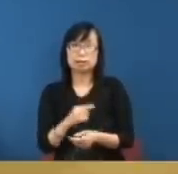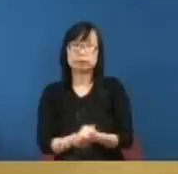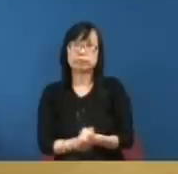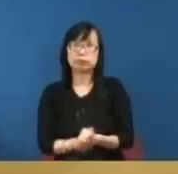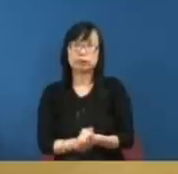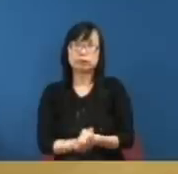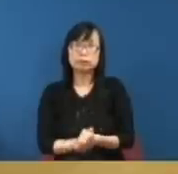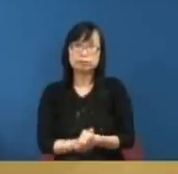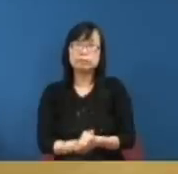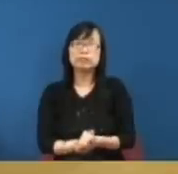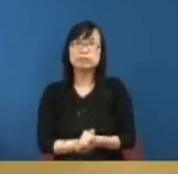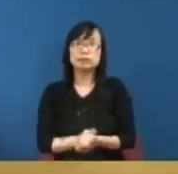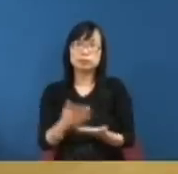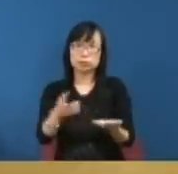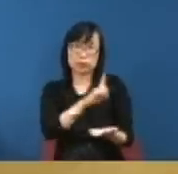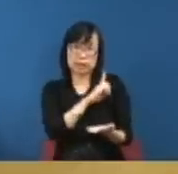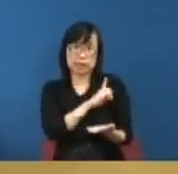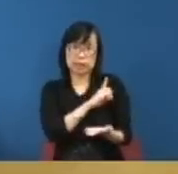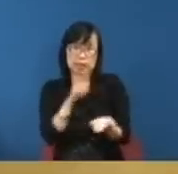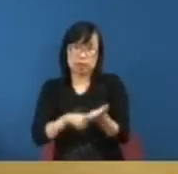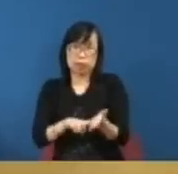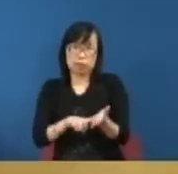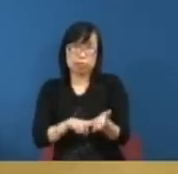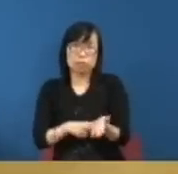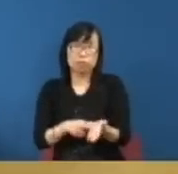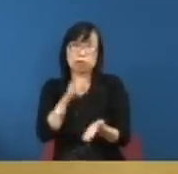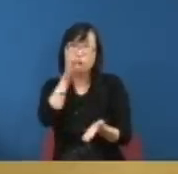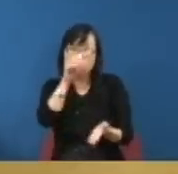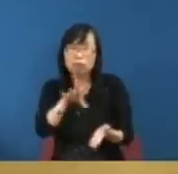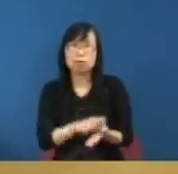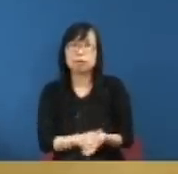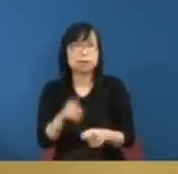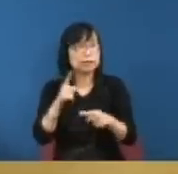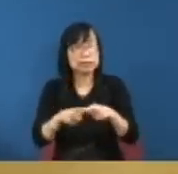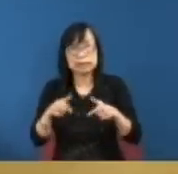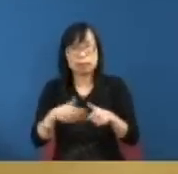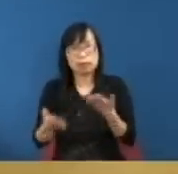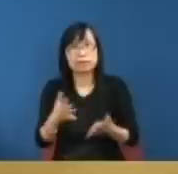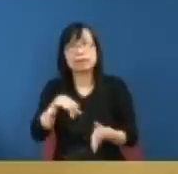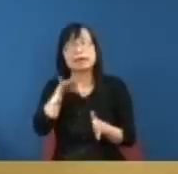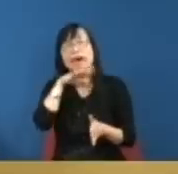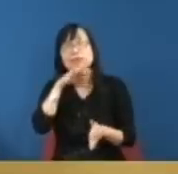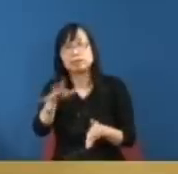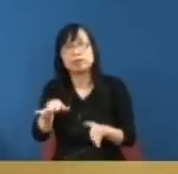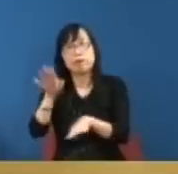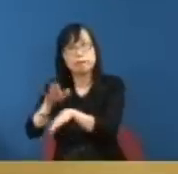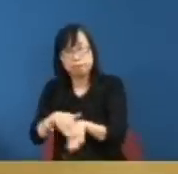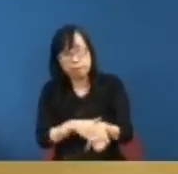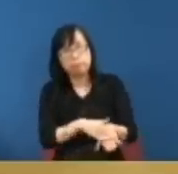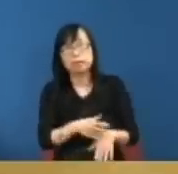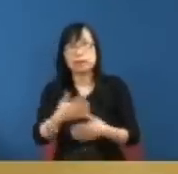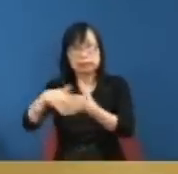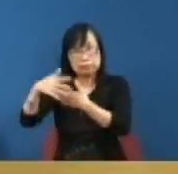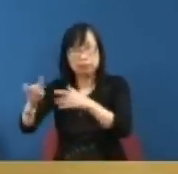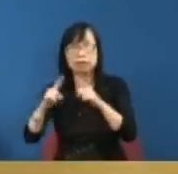即是台面自光，將自己以前信奉的東西、提倡過的東西，無論是真心假意，當放在綠爐邊，而其他